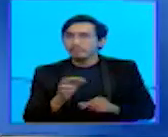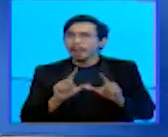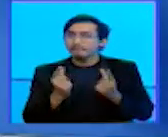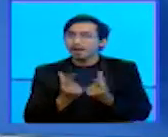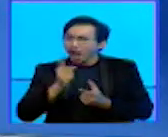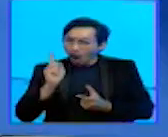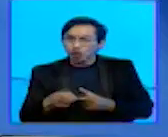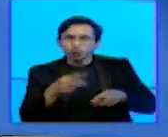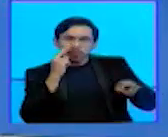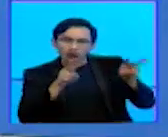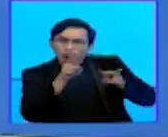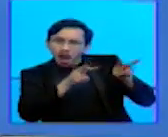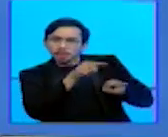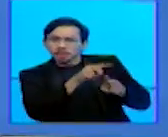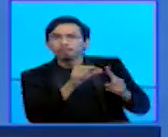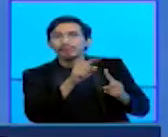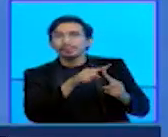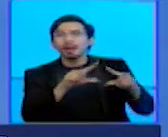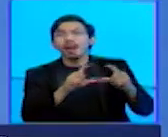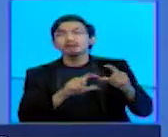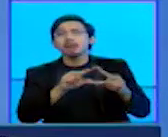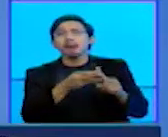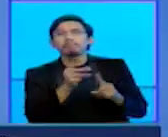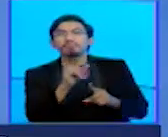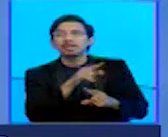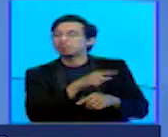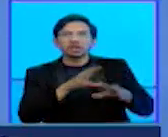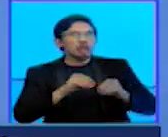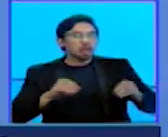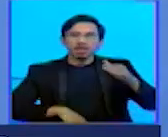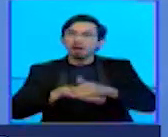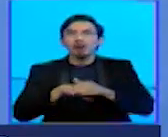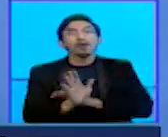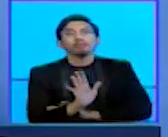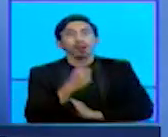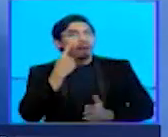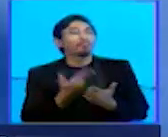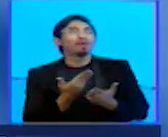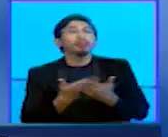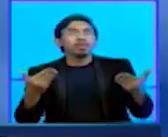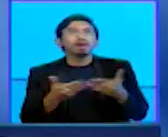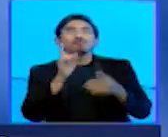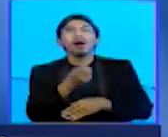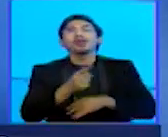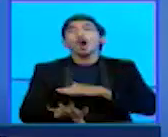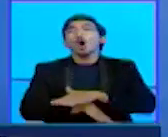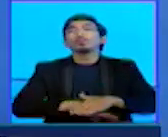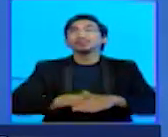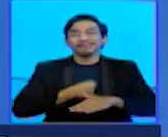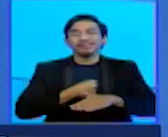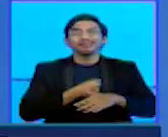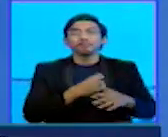Pemirsa, sejumlah lembaga yang seharusnya mengawasi PT Asabri seolah tidak bekerja maksimal. Ini terbukti dengan temuan dugaan